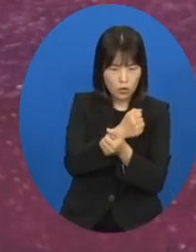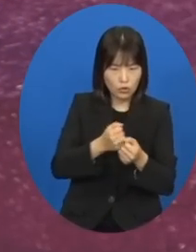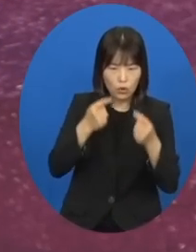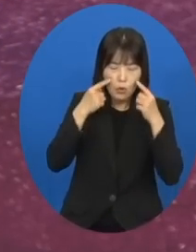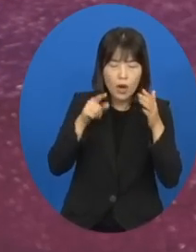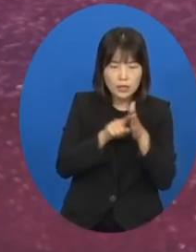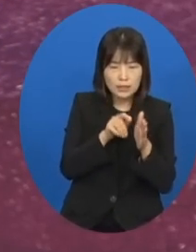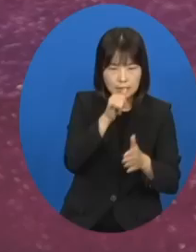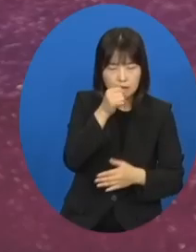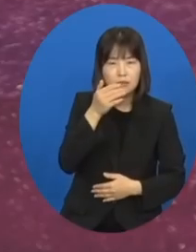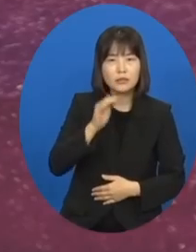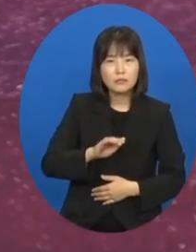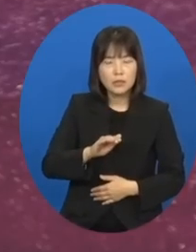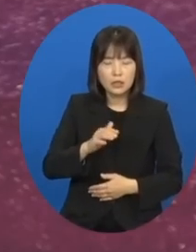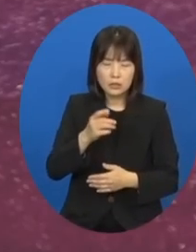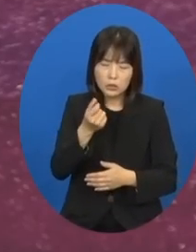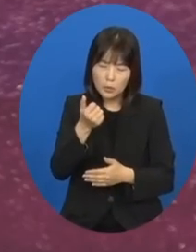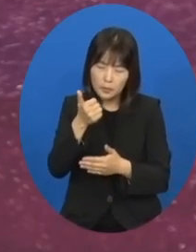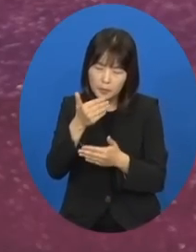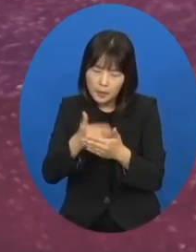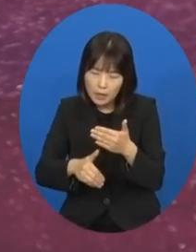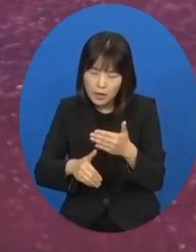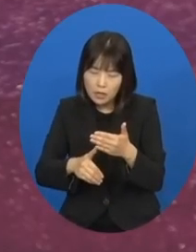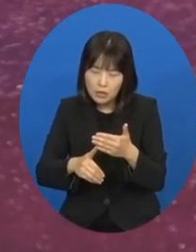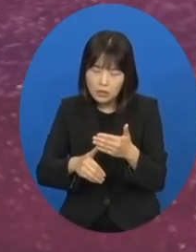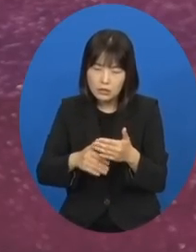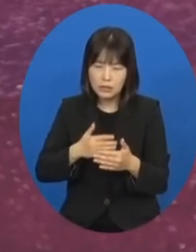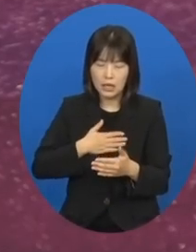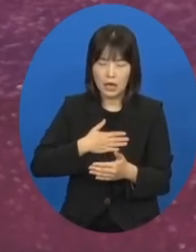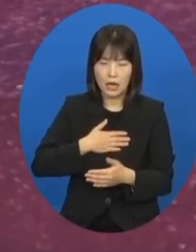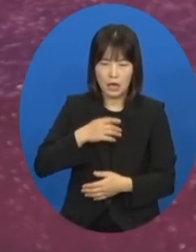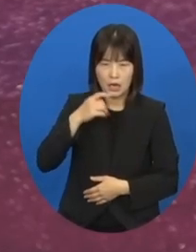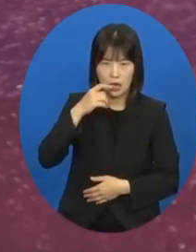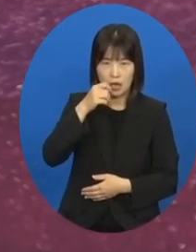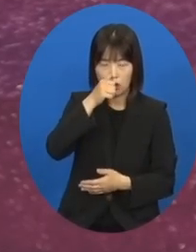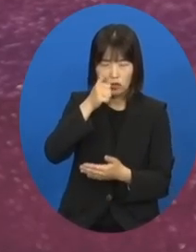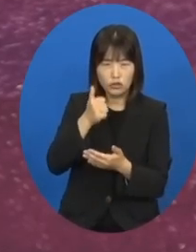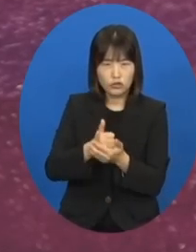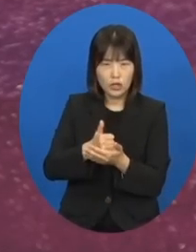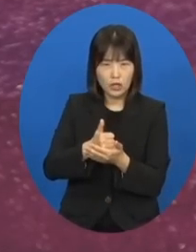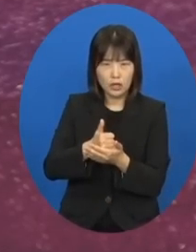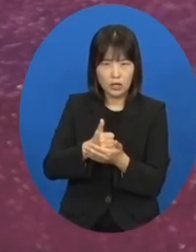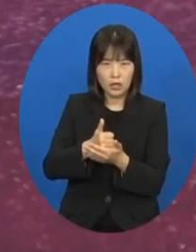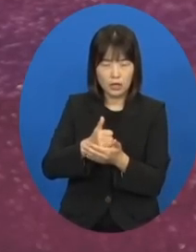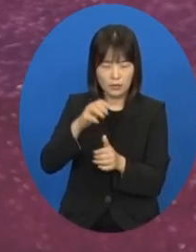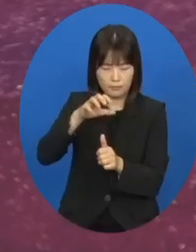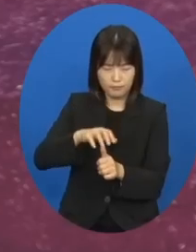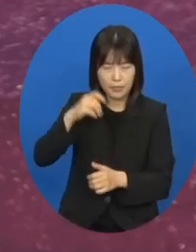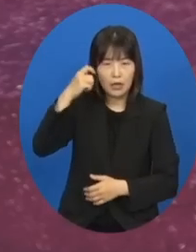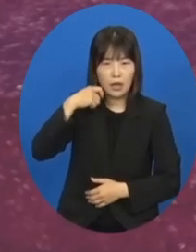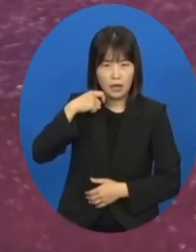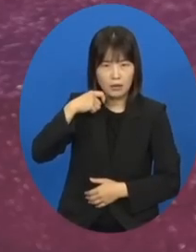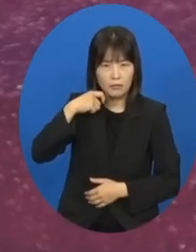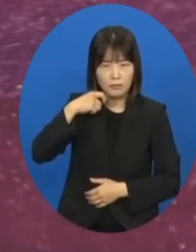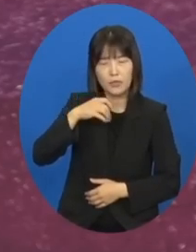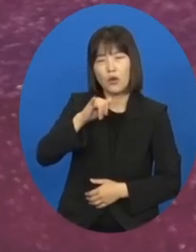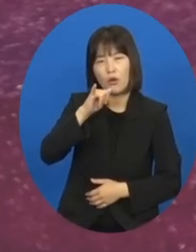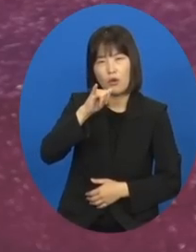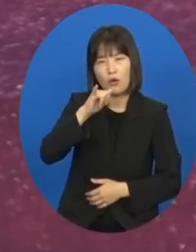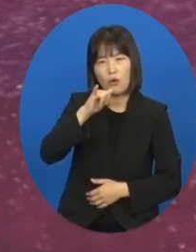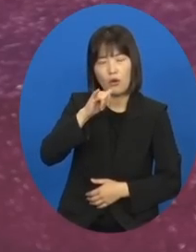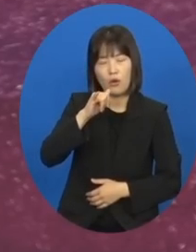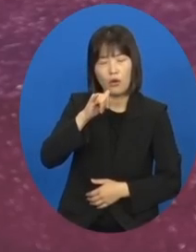남아있는 말 어떤 죄책감 아니야 너의 죄 완전히 사라진 거야 완전히 사라진 거야